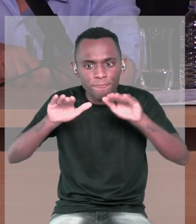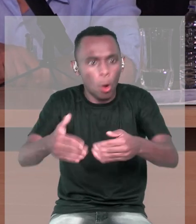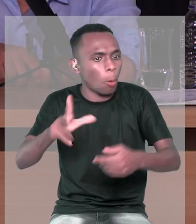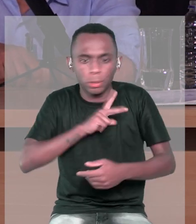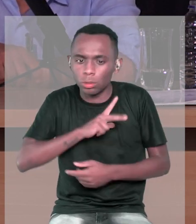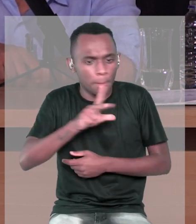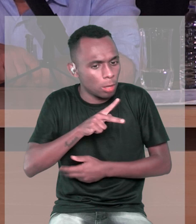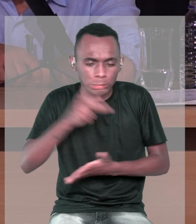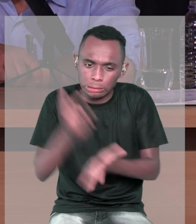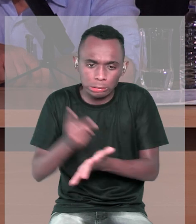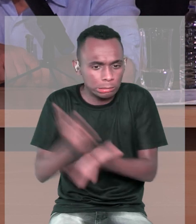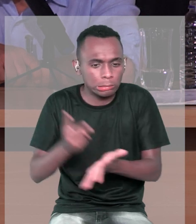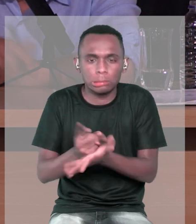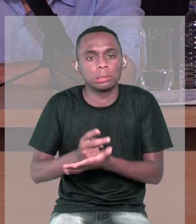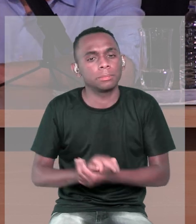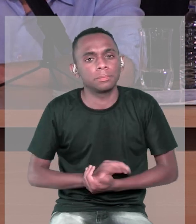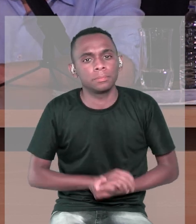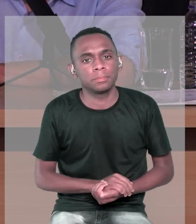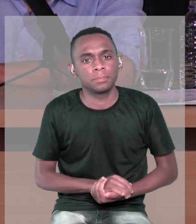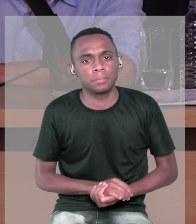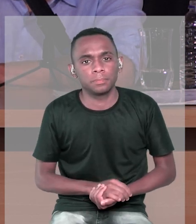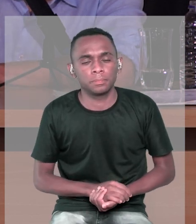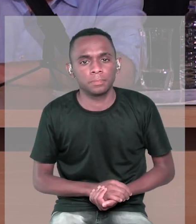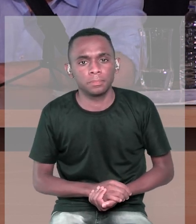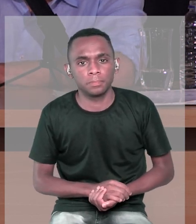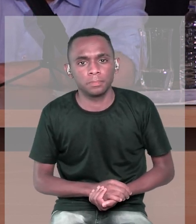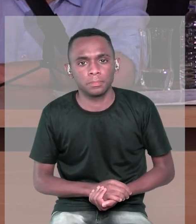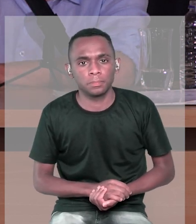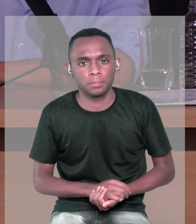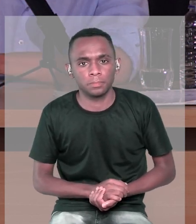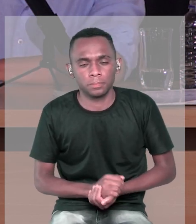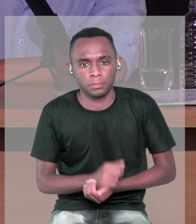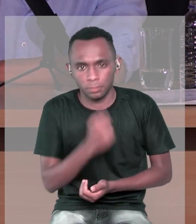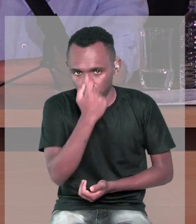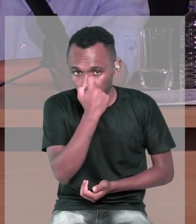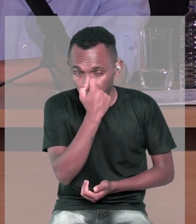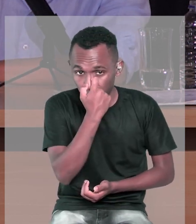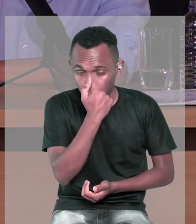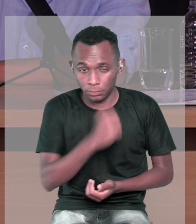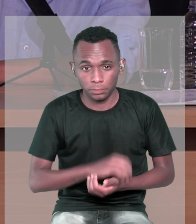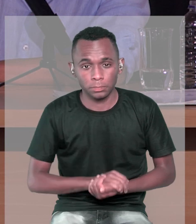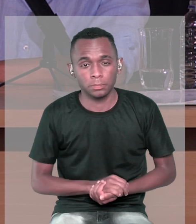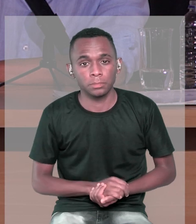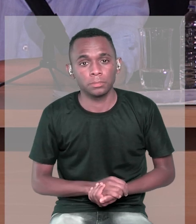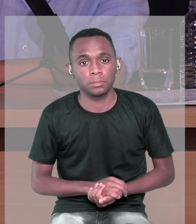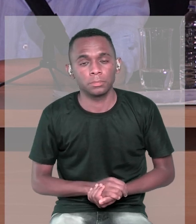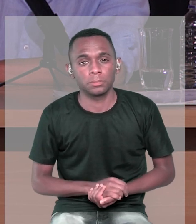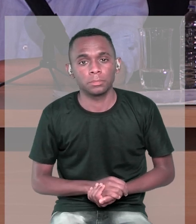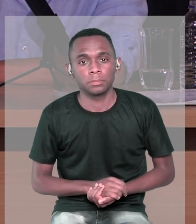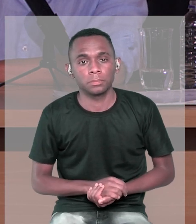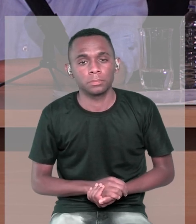propriedade privada. Alors c'est Marx qui disait « à